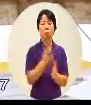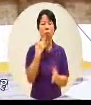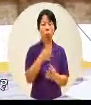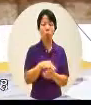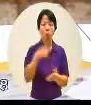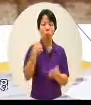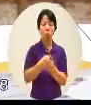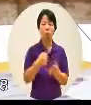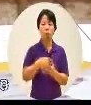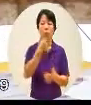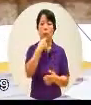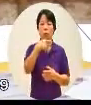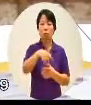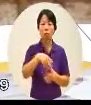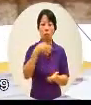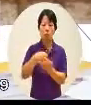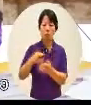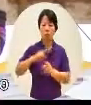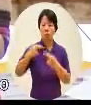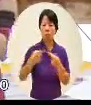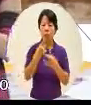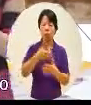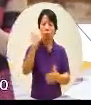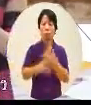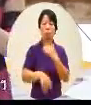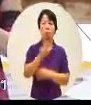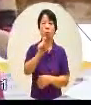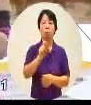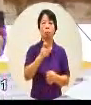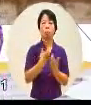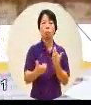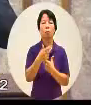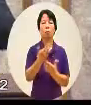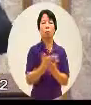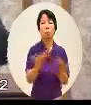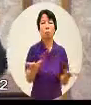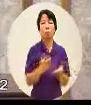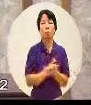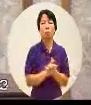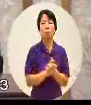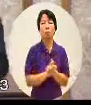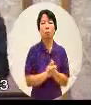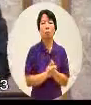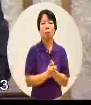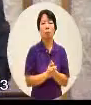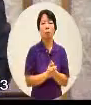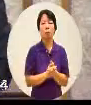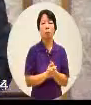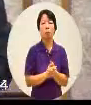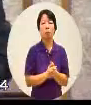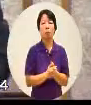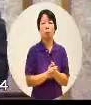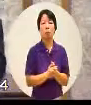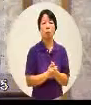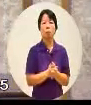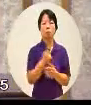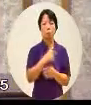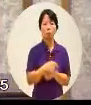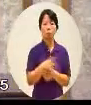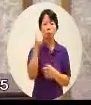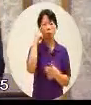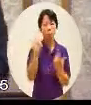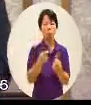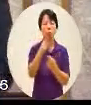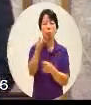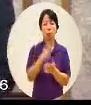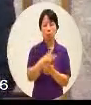对，我得靠啥分啊？这样合理吗？来，局长你请说。 来，局长当然。 谢谢议长，谢谢黄议员哈、哦。我认同那